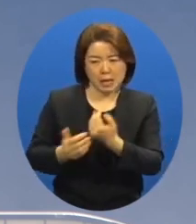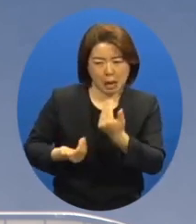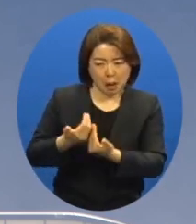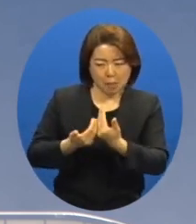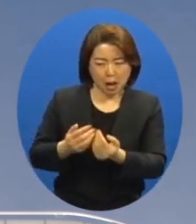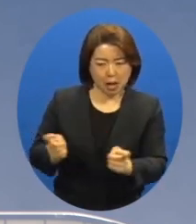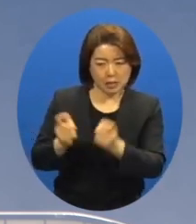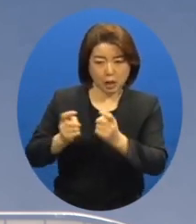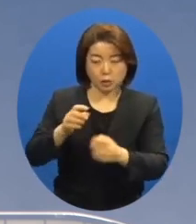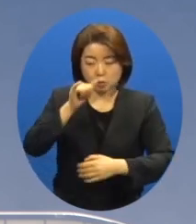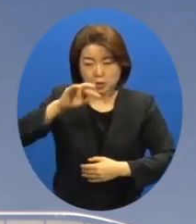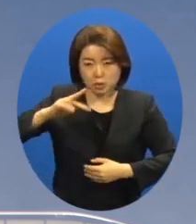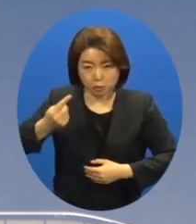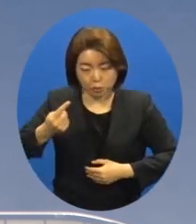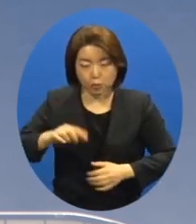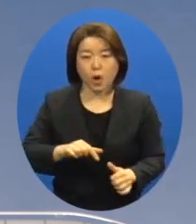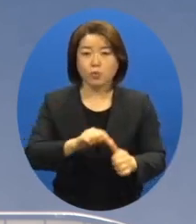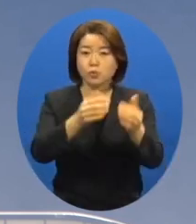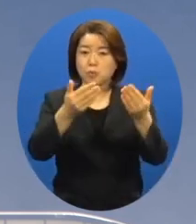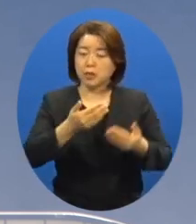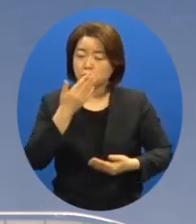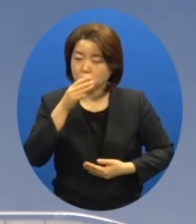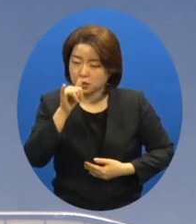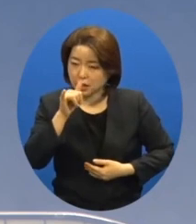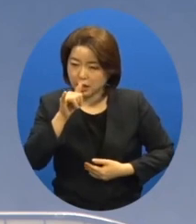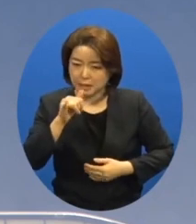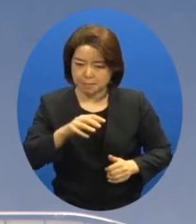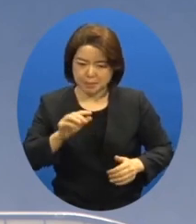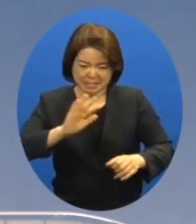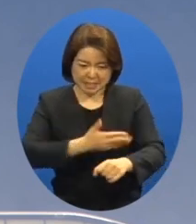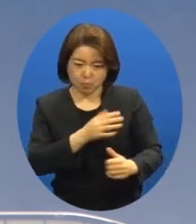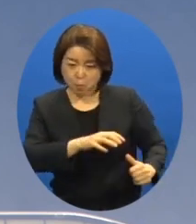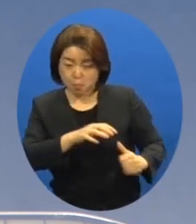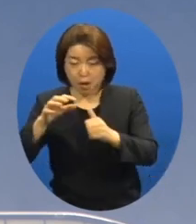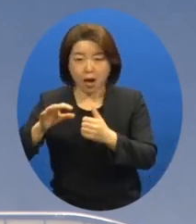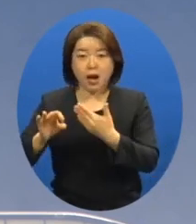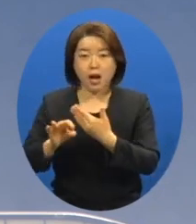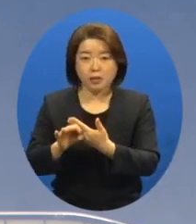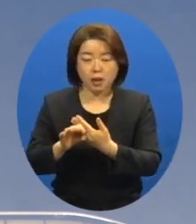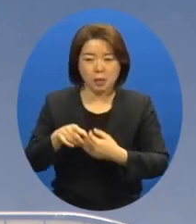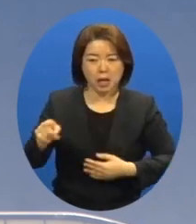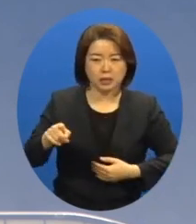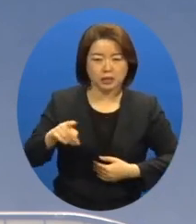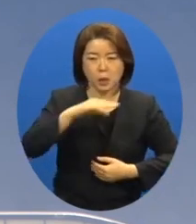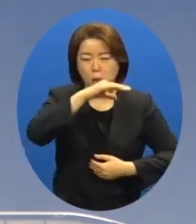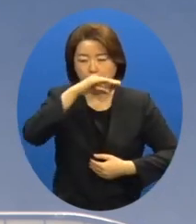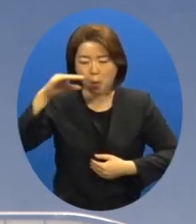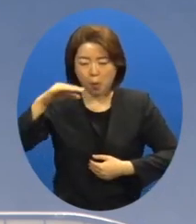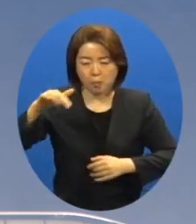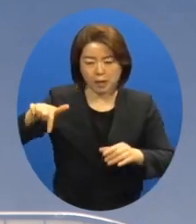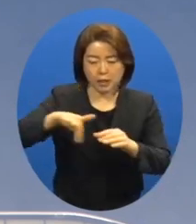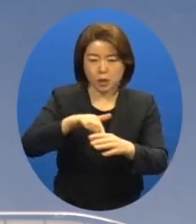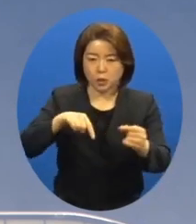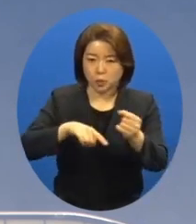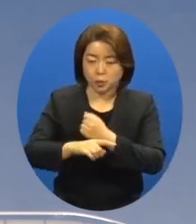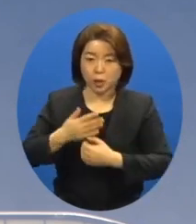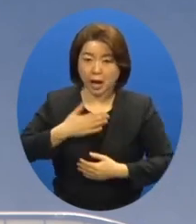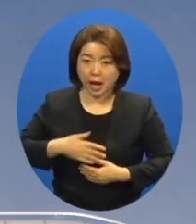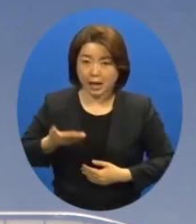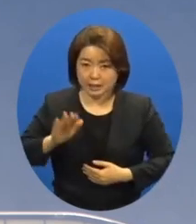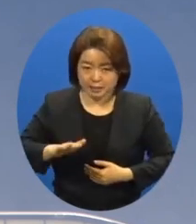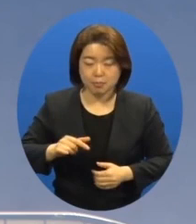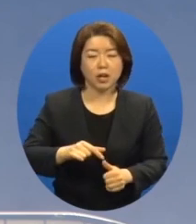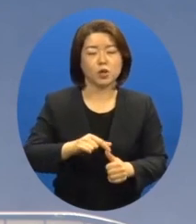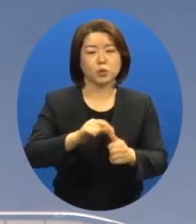다툼이 있어도 구원은 받을 것이라고 악용한다면 그는 올바른 교리를 안다고 하면서도